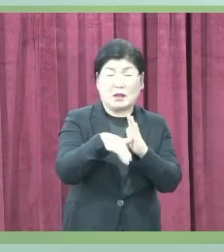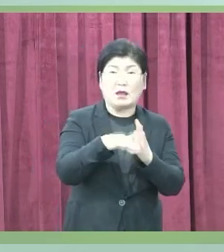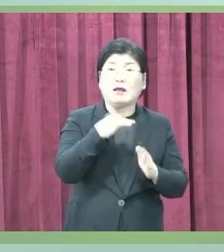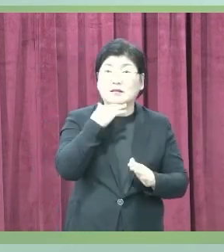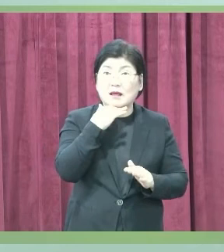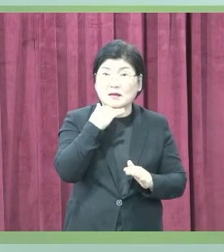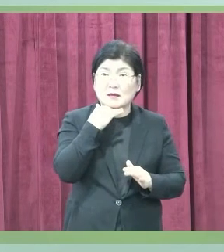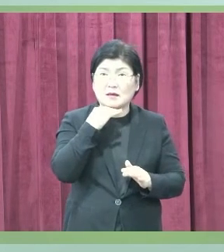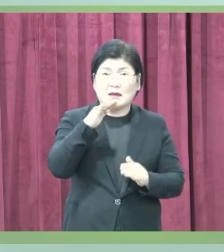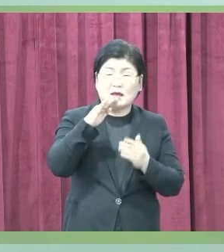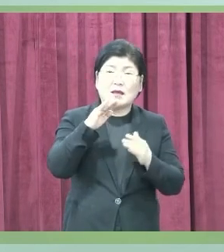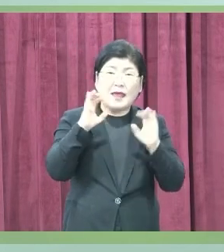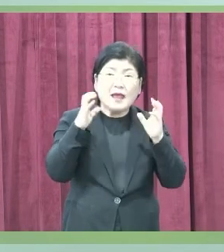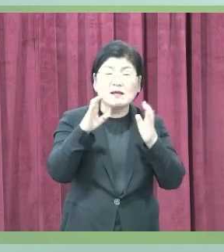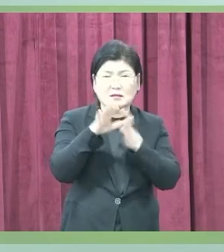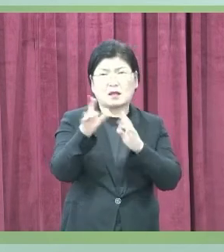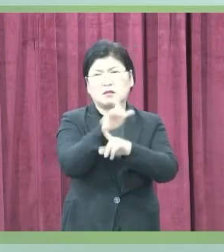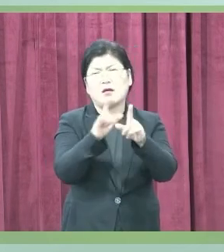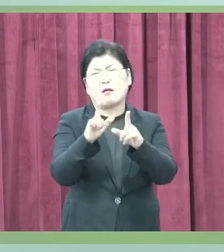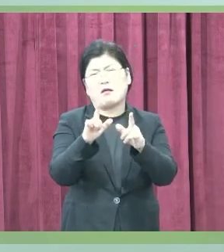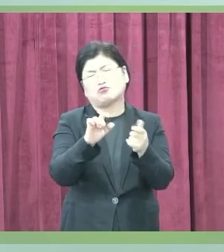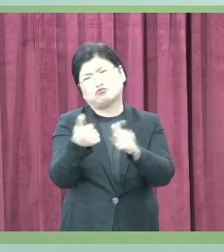때가 낮을수록 사망률 차이가 더 높다라는 거죠.